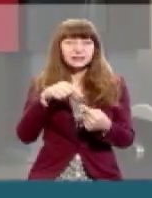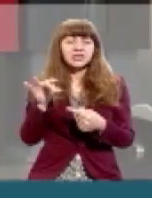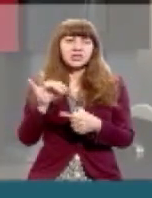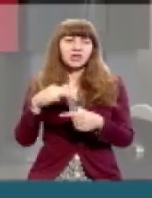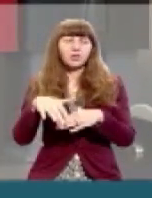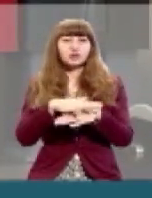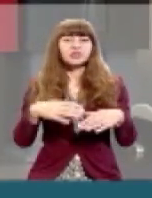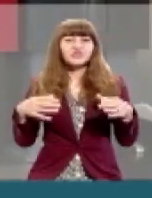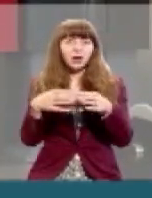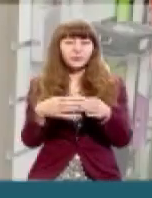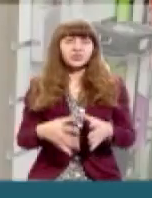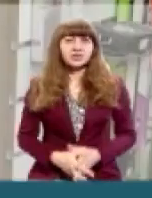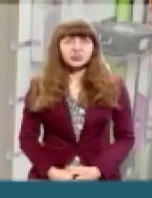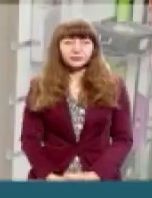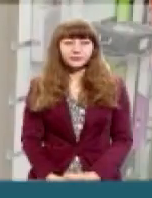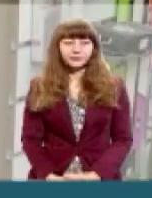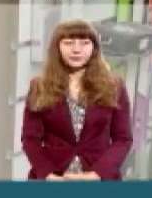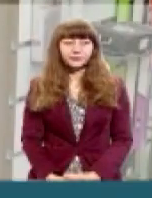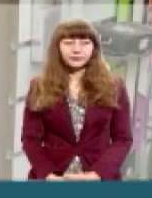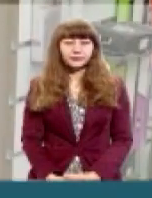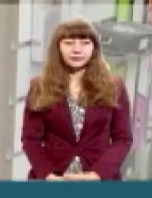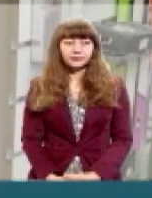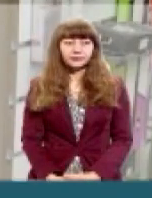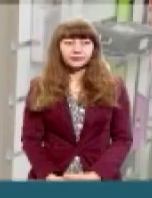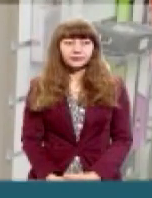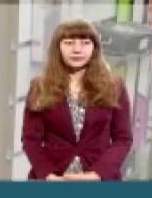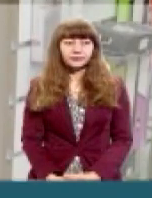бизнеса и общественных объединений. Айдана Папанина, Родион Бабич, телеканал «Кустанай».